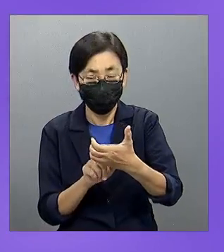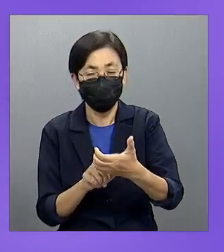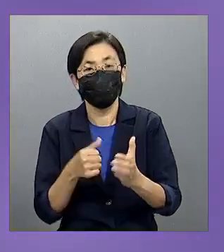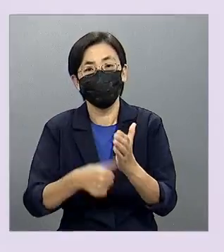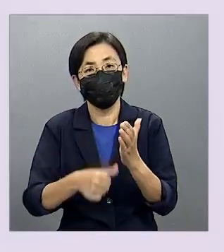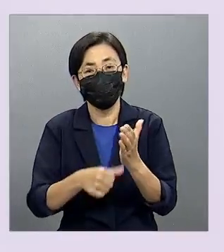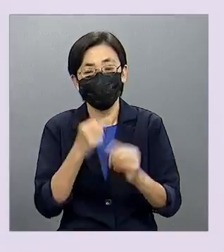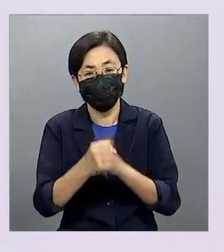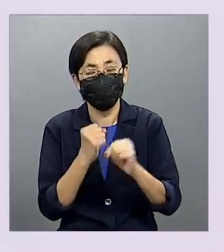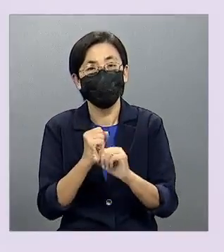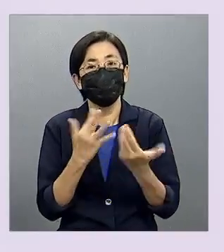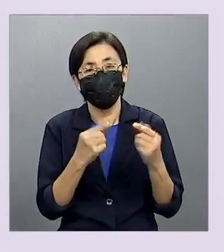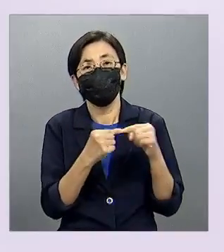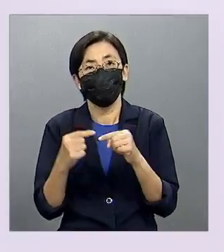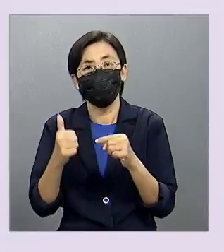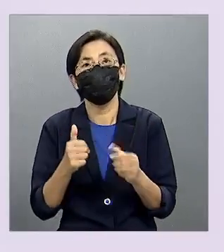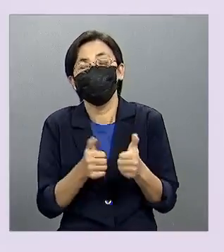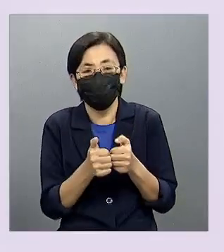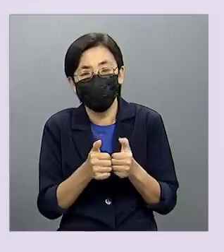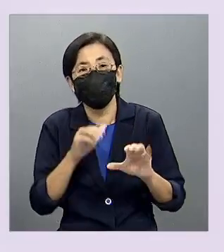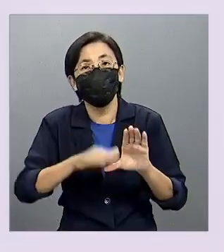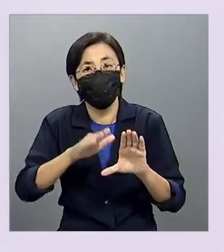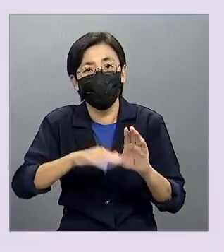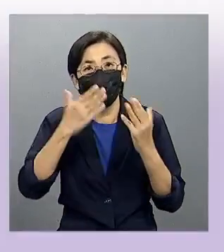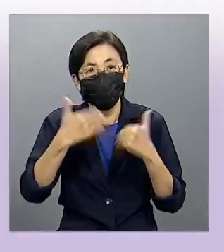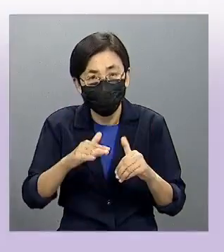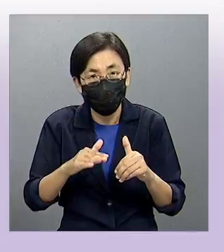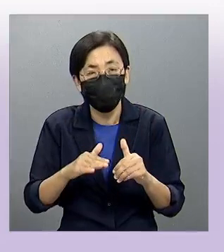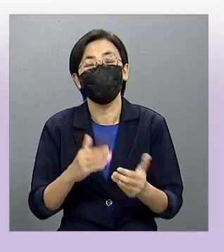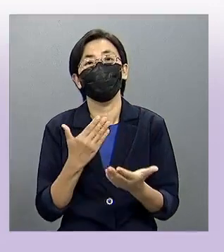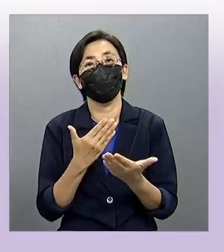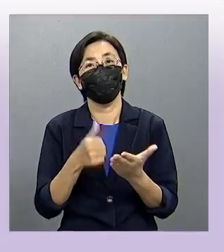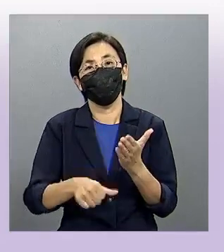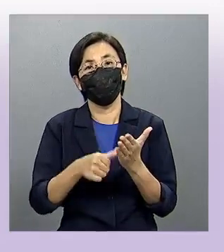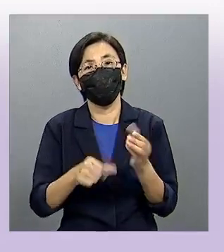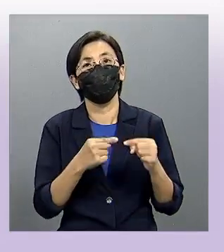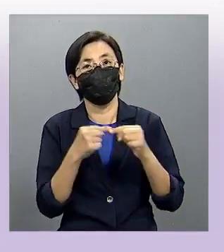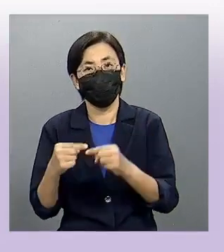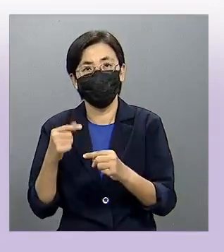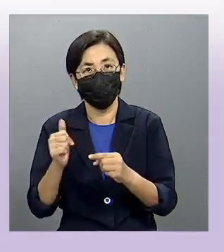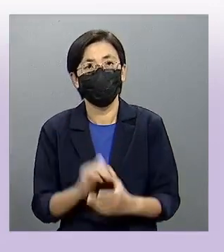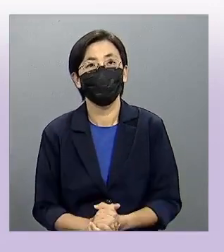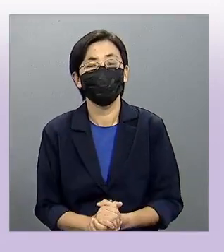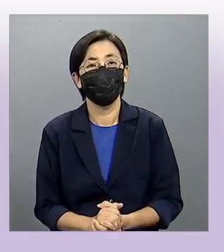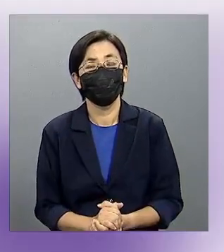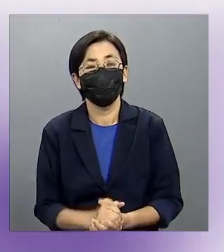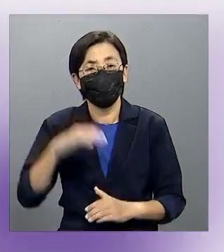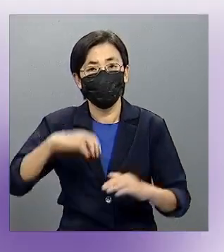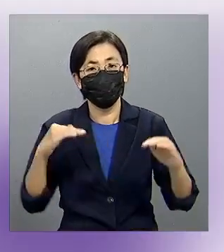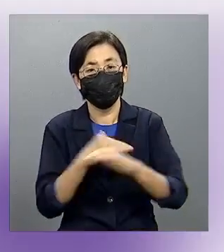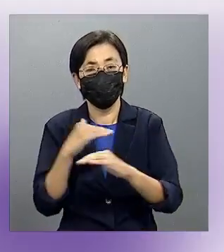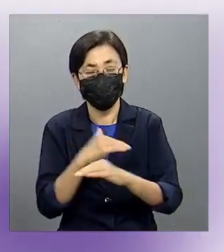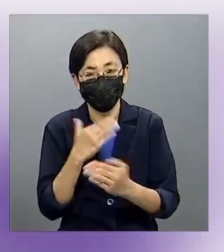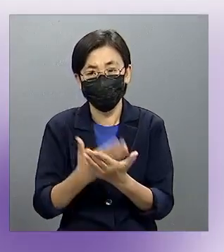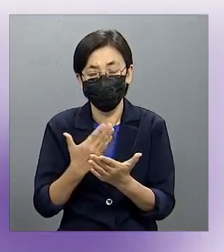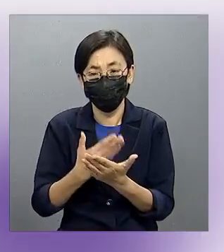งทะเบียนเหมือนกันลงทะเบียนผ่านมือถือแล้วก็สามารถยื่นต่อภาษีได้เลยนะครับเมื่อเราทางกรมการขนส่งทางบกได้รับชำระเงินแล้วผ่